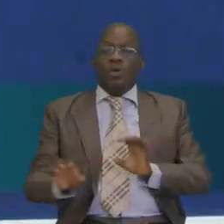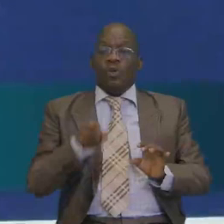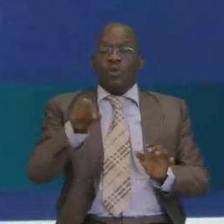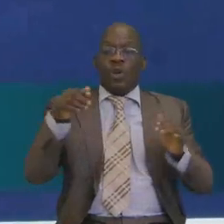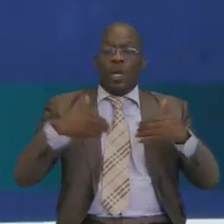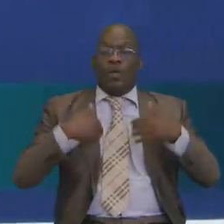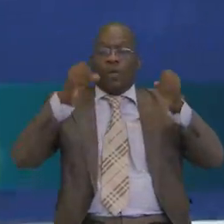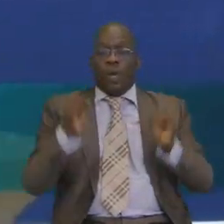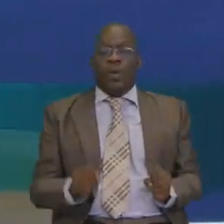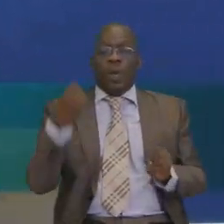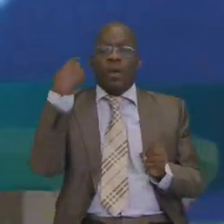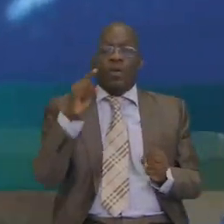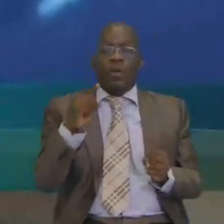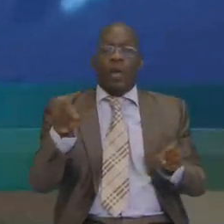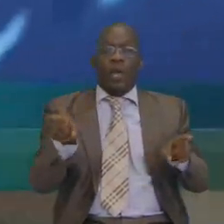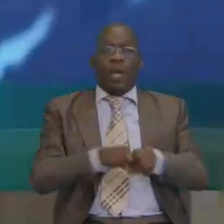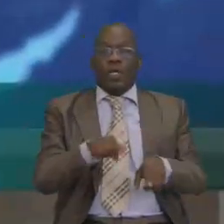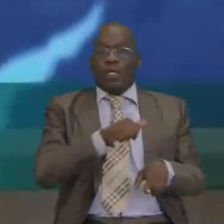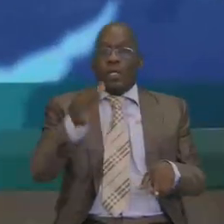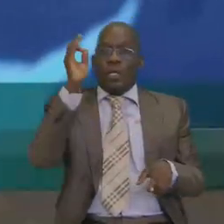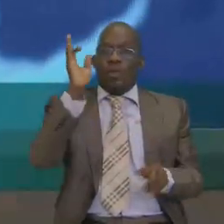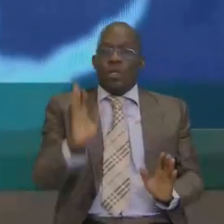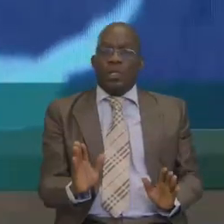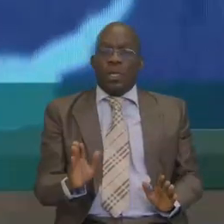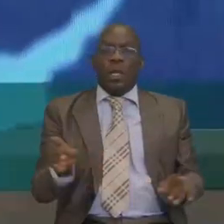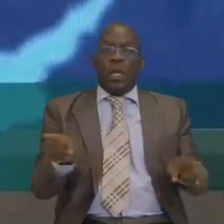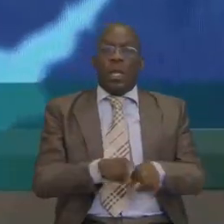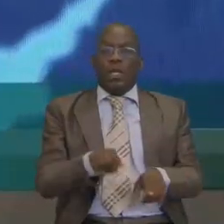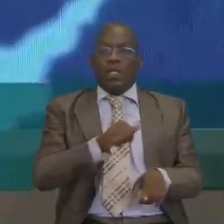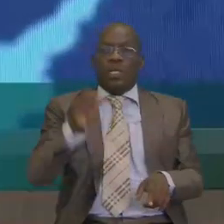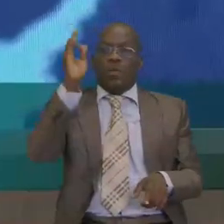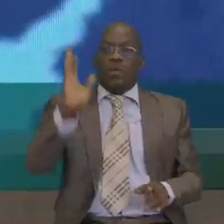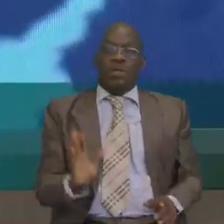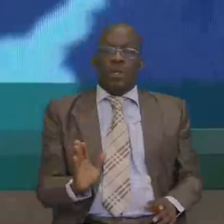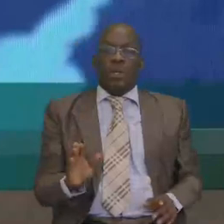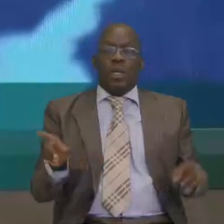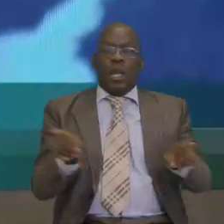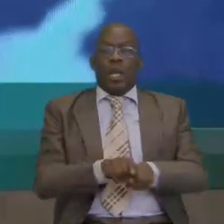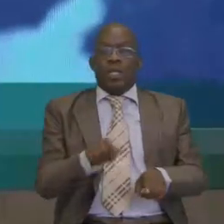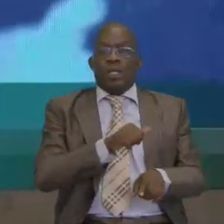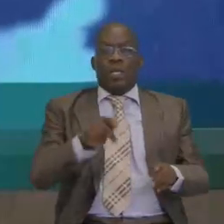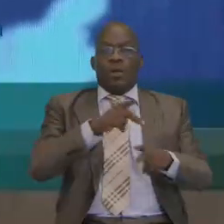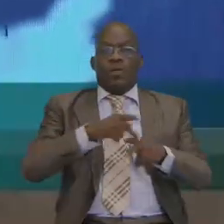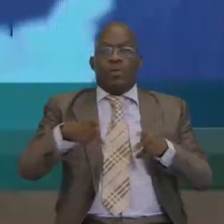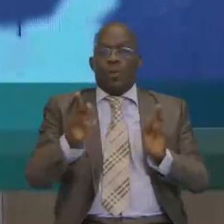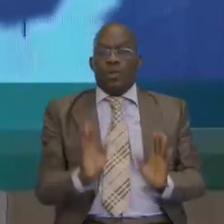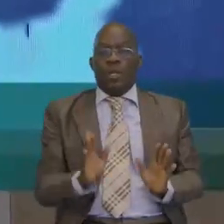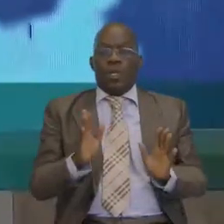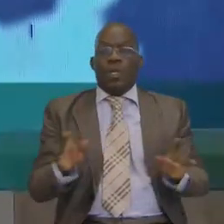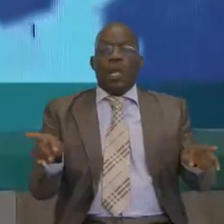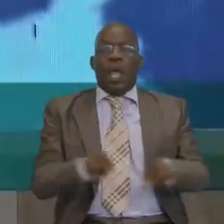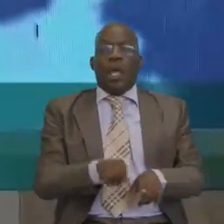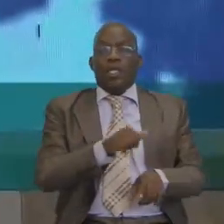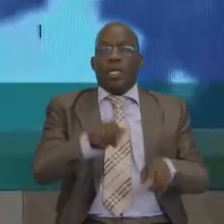Qu'est-ce que vous faites avec la puissance? En tant que ministre, en tant que prédicateur, en tant que professionnel, en